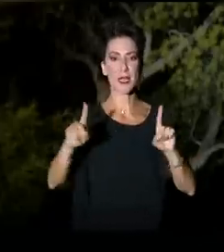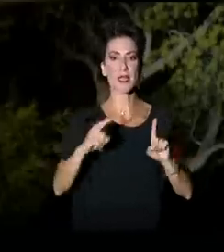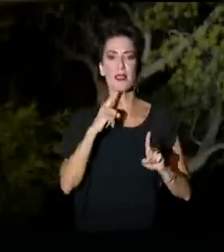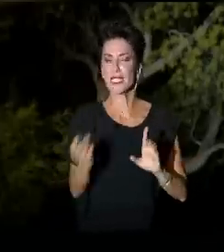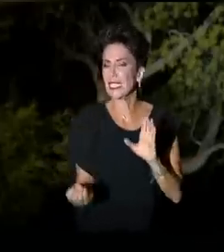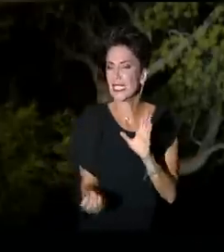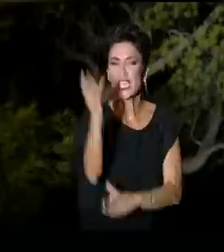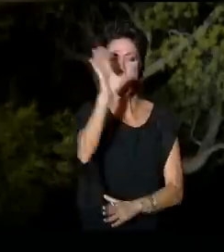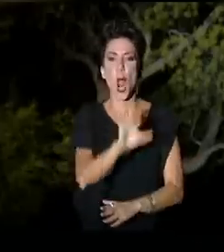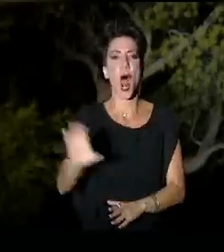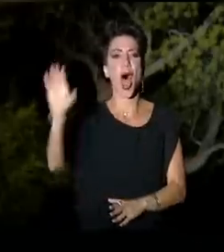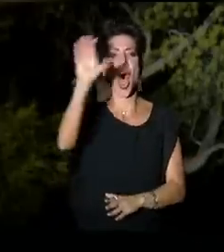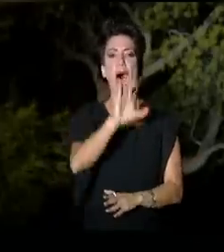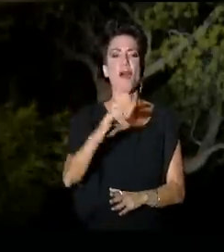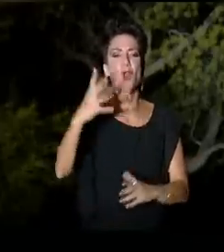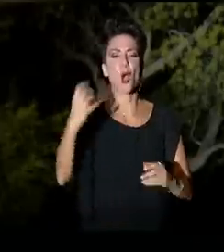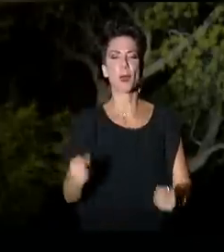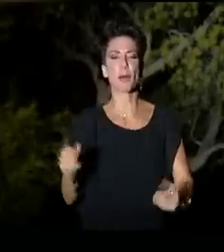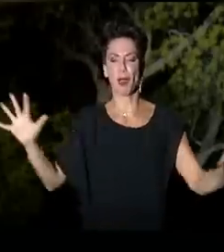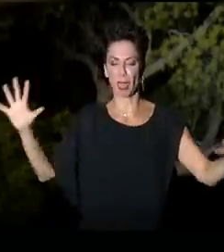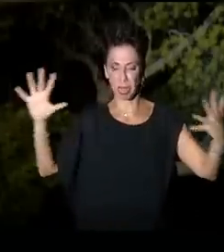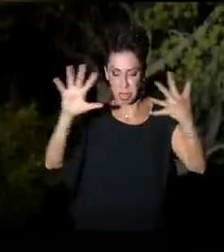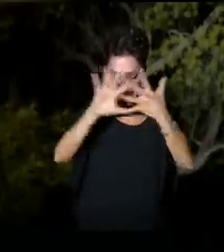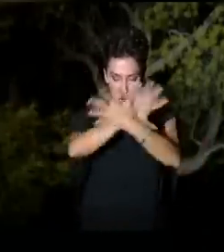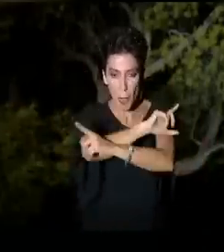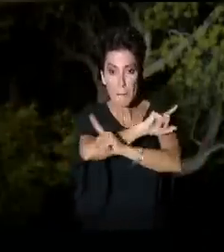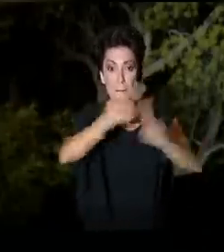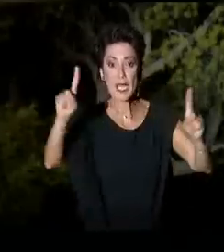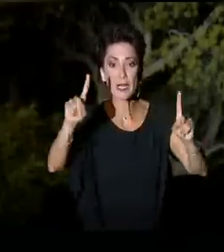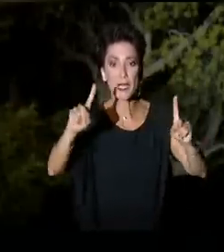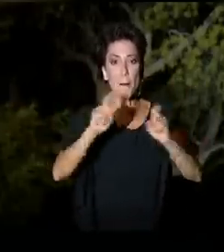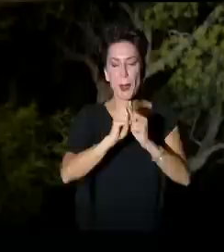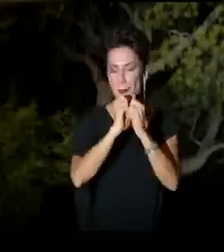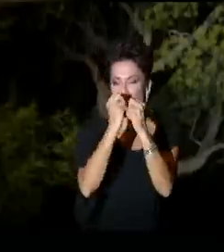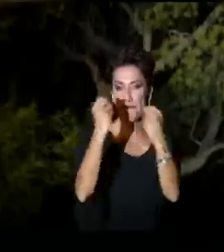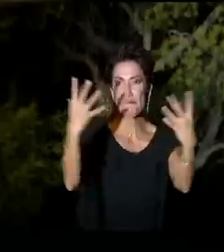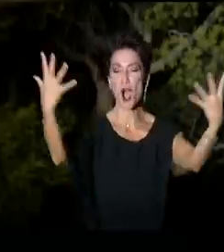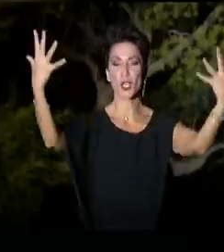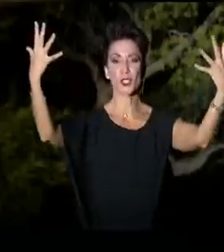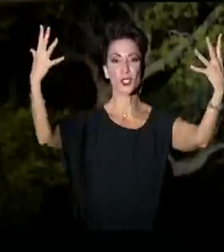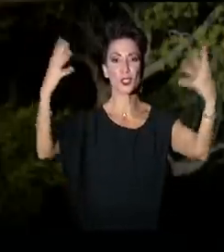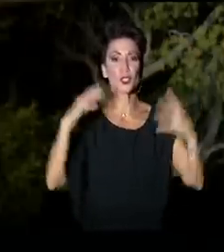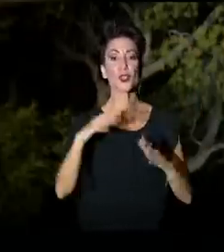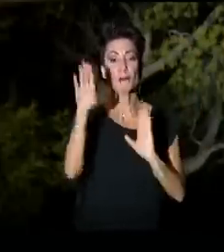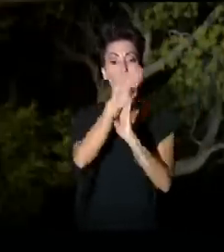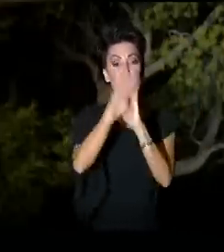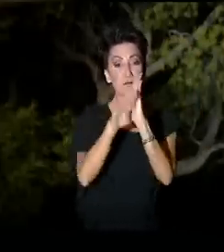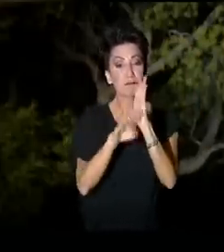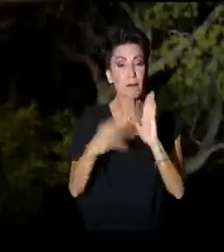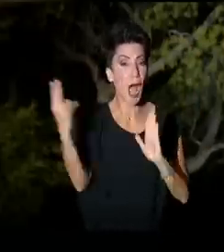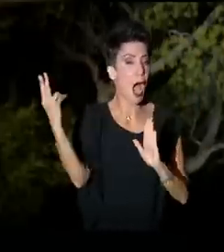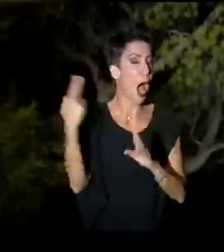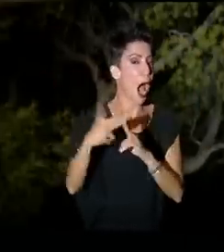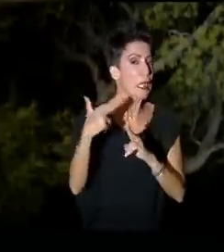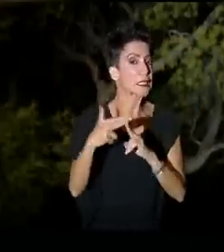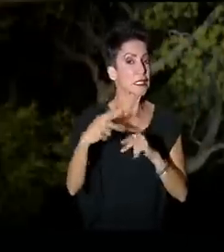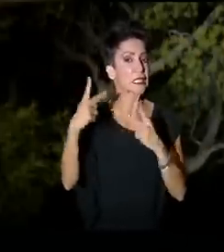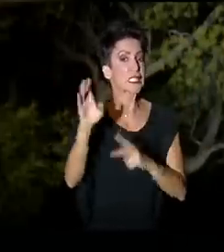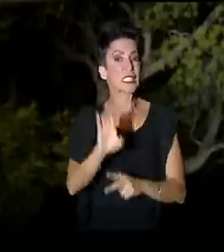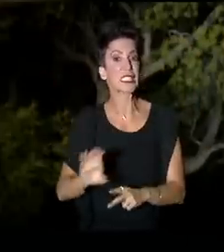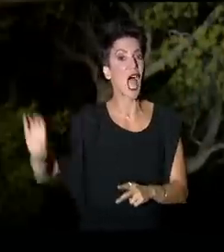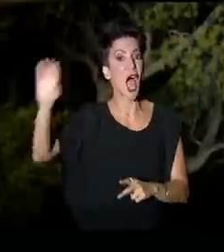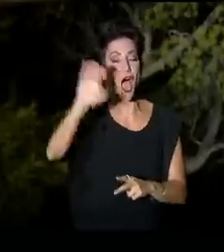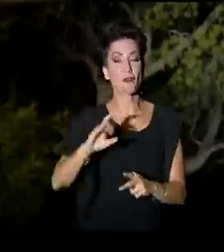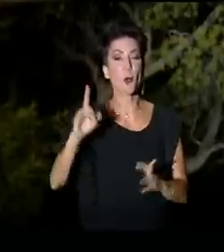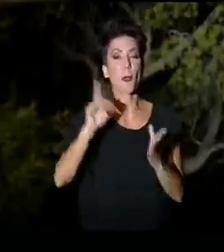σύγχρονης Ευρώπης, αλλά να τις αγκαλιάσουμε με ακόμα περισσότερο φως. Από